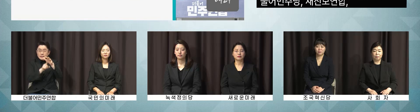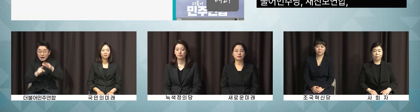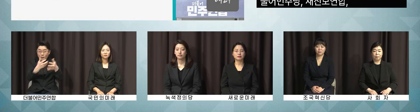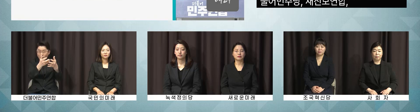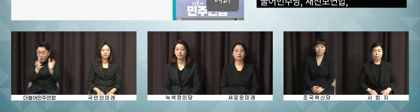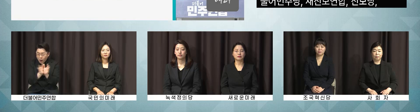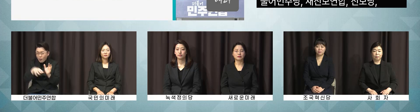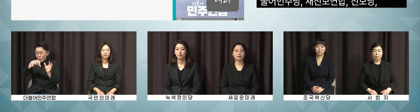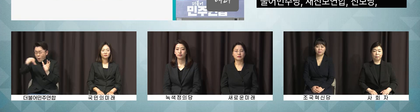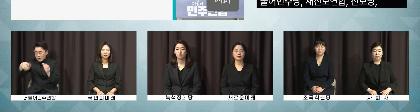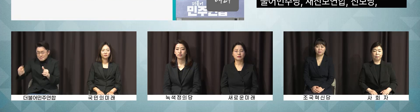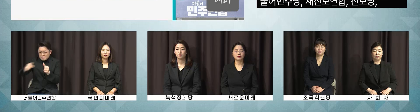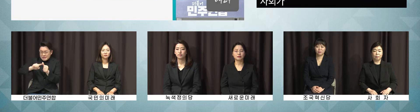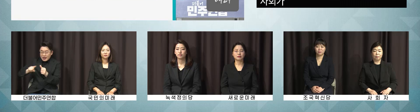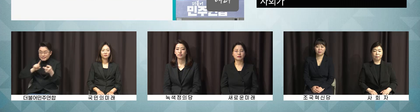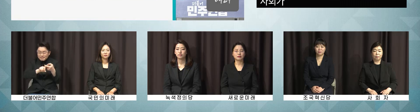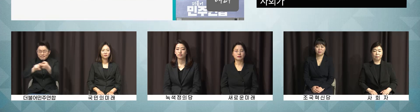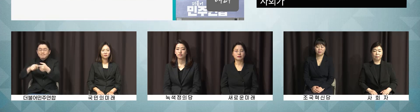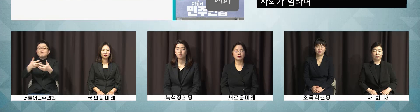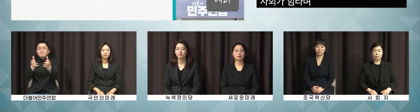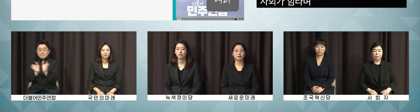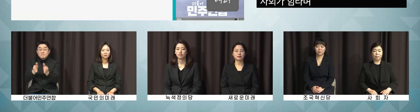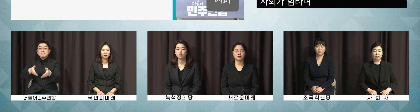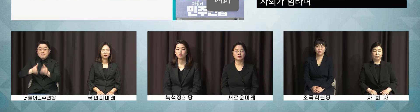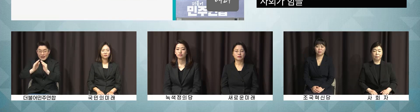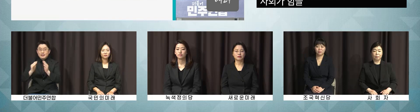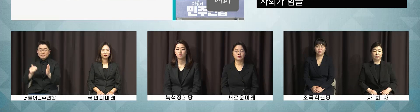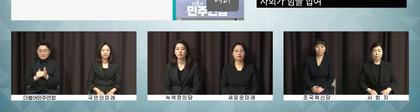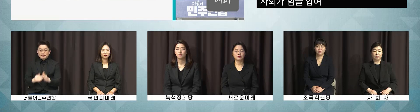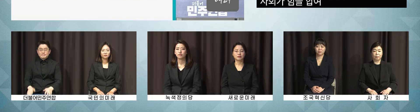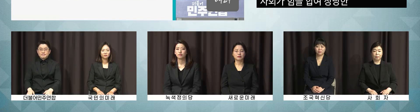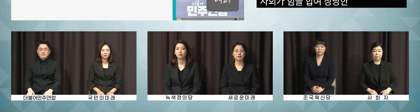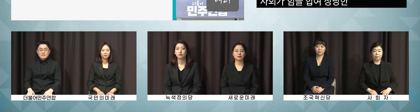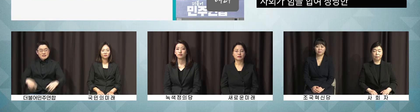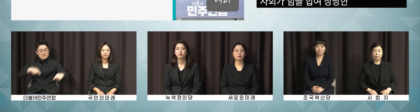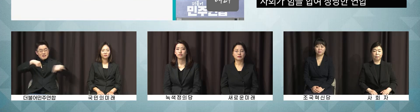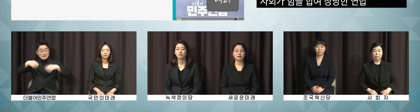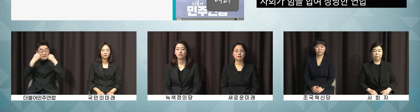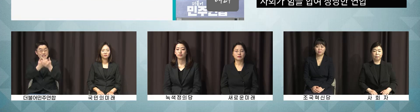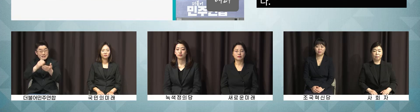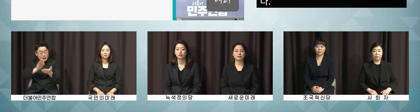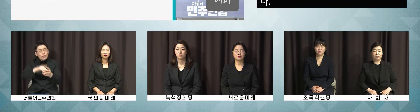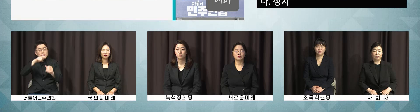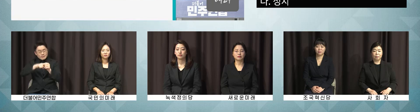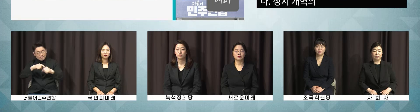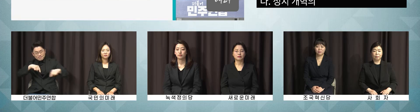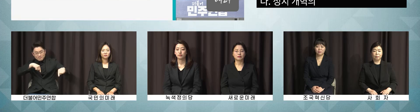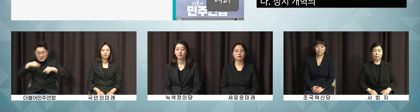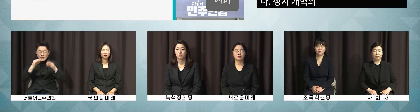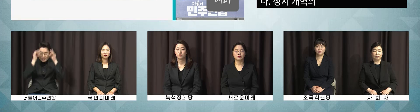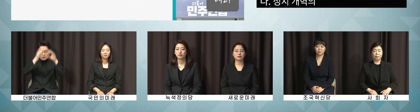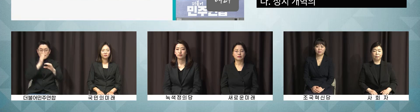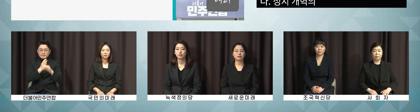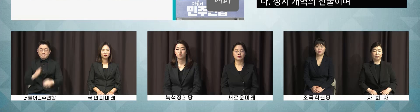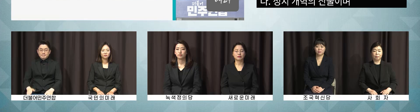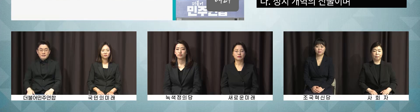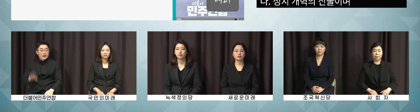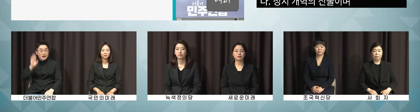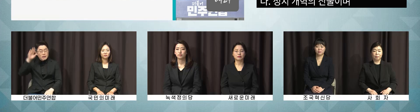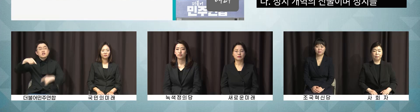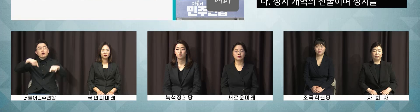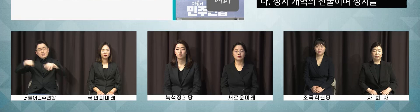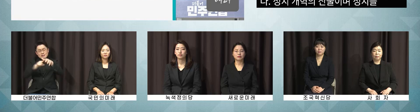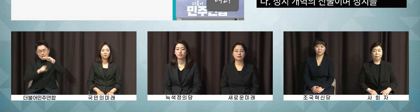힘을 합쳐 창당한 최초의 연합정당입니다. 정치개혁의 산물이며 정치개혁을 선도할